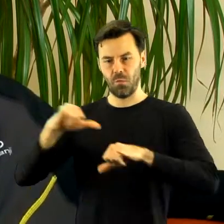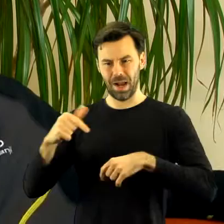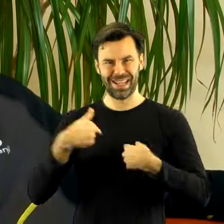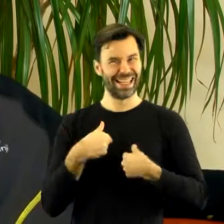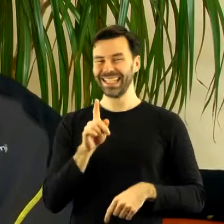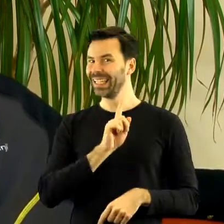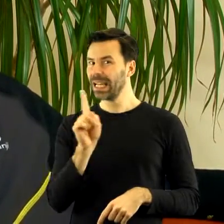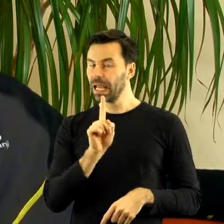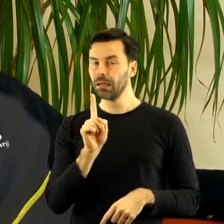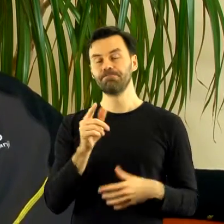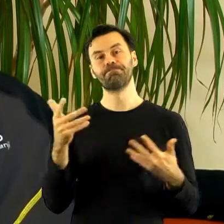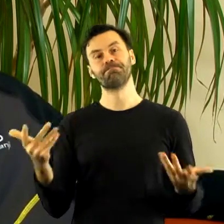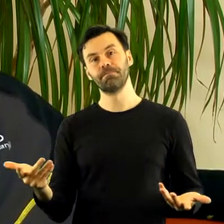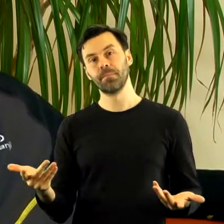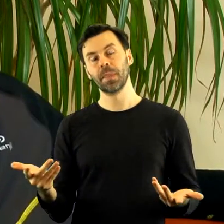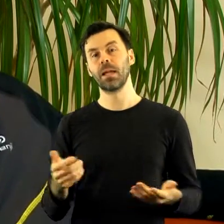władzę. Natomiast